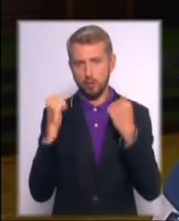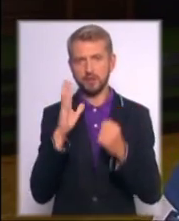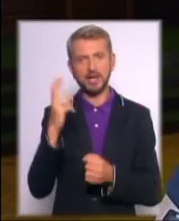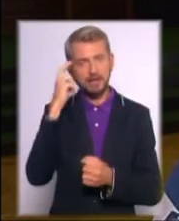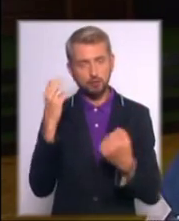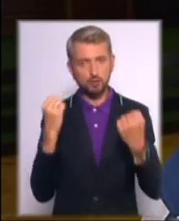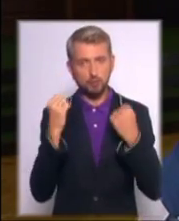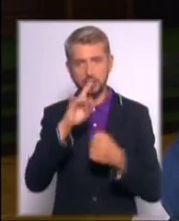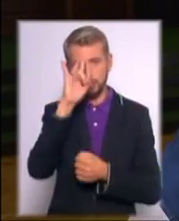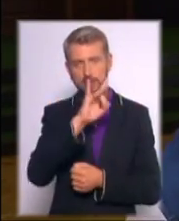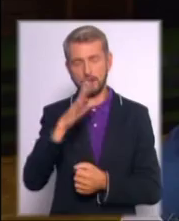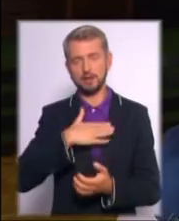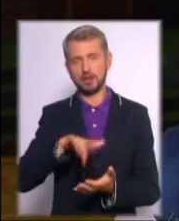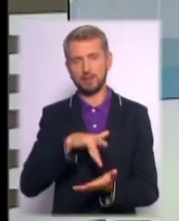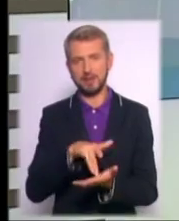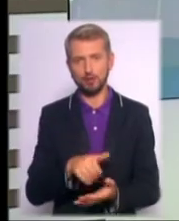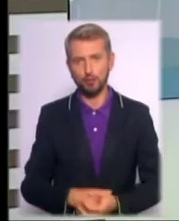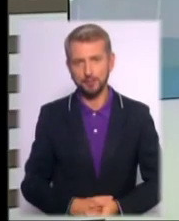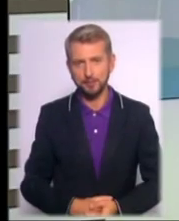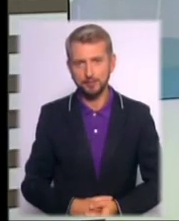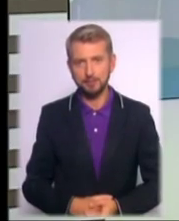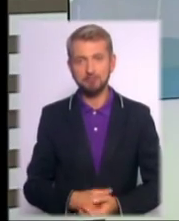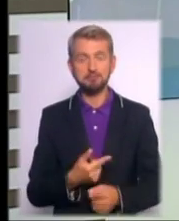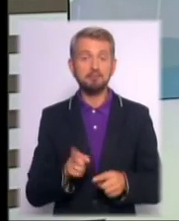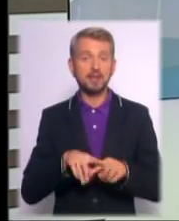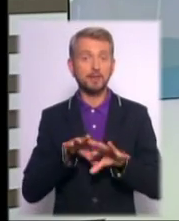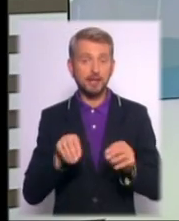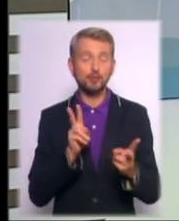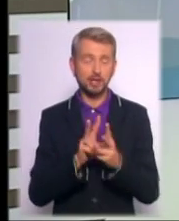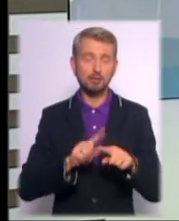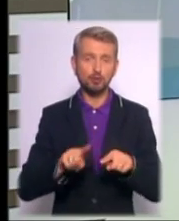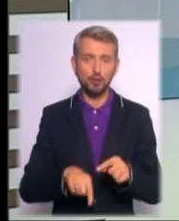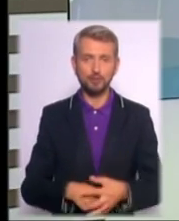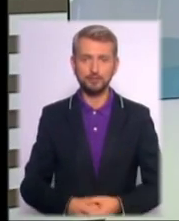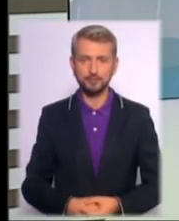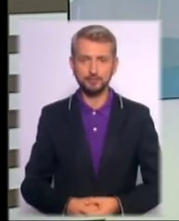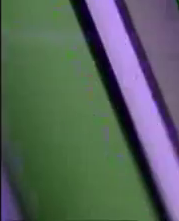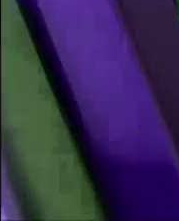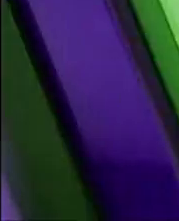спорті і прославляти наше місто. Ну, а наразі це все. До зустрічі.